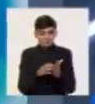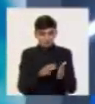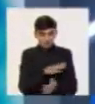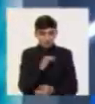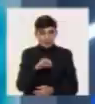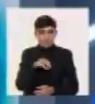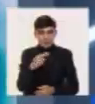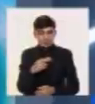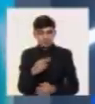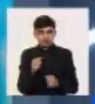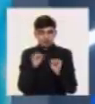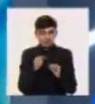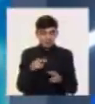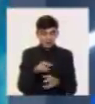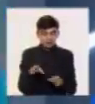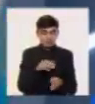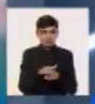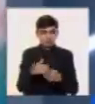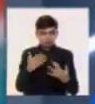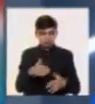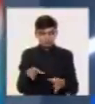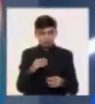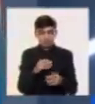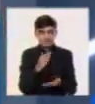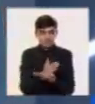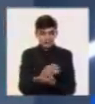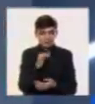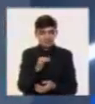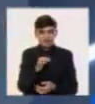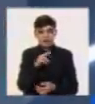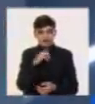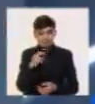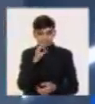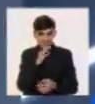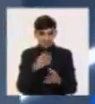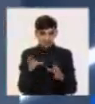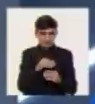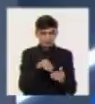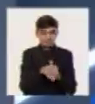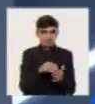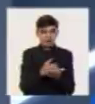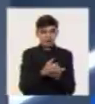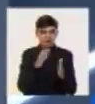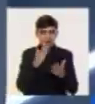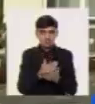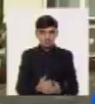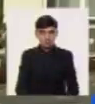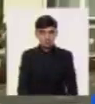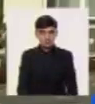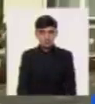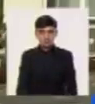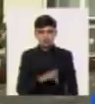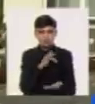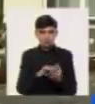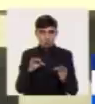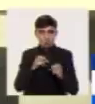медициналық препараттар мәселесін шештік деген қала басшысы тәжірибеден өткен кадрлар резервінде жасақтапты. Қаладағы жағдайдың